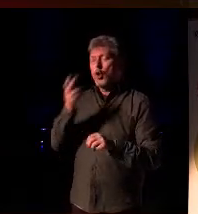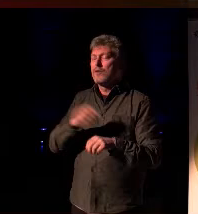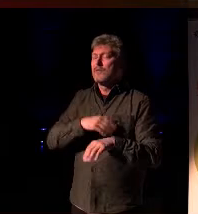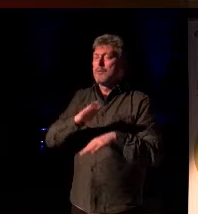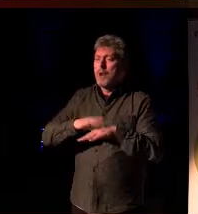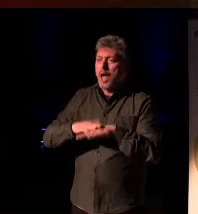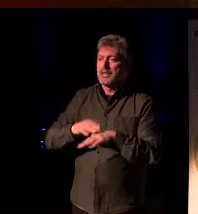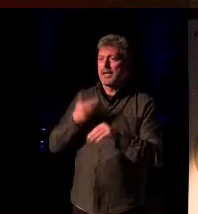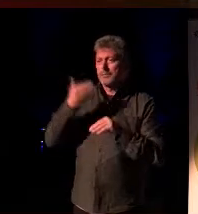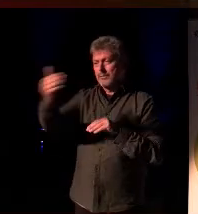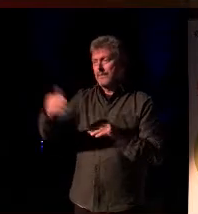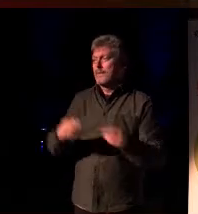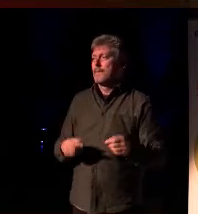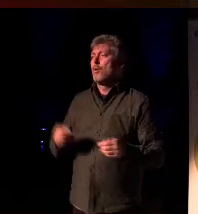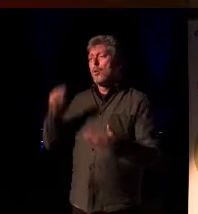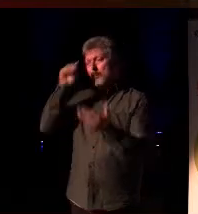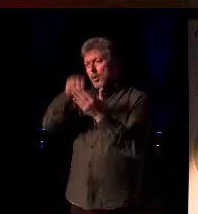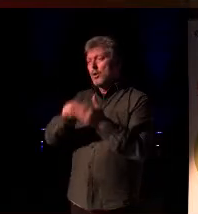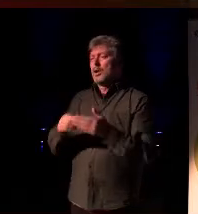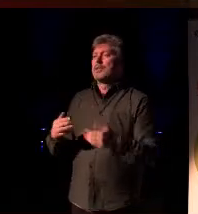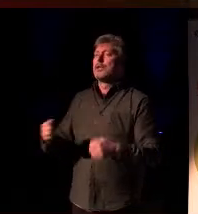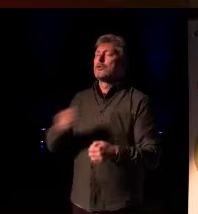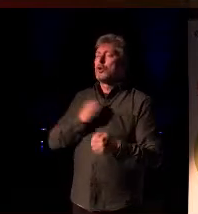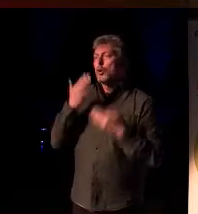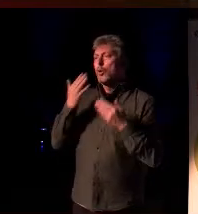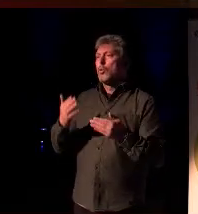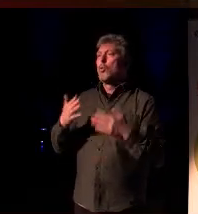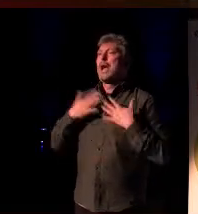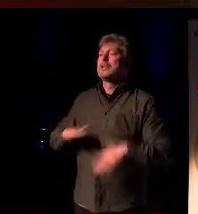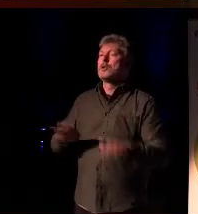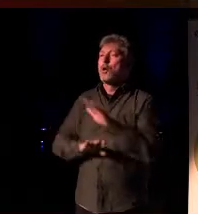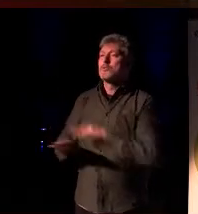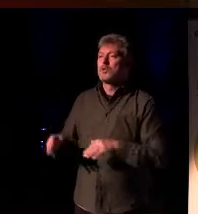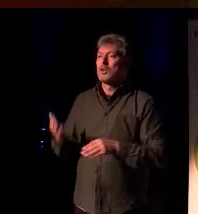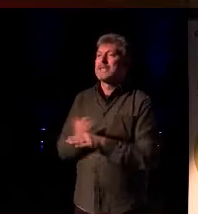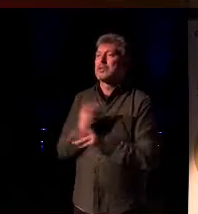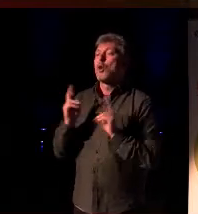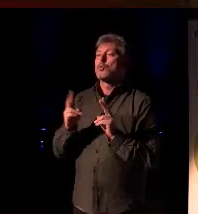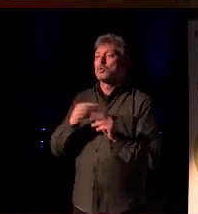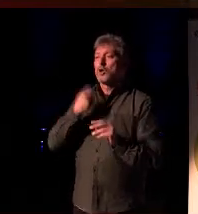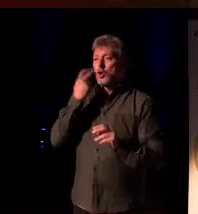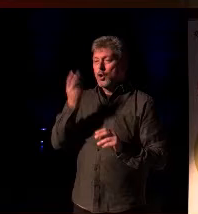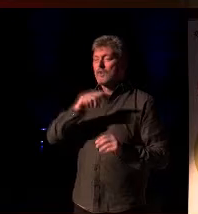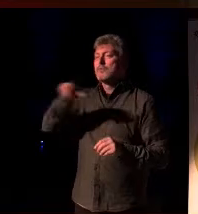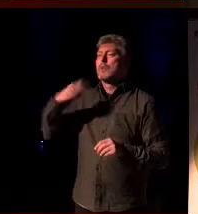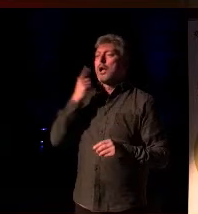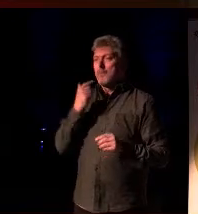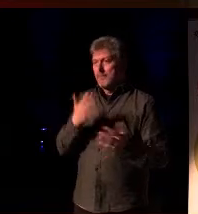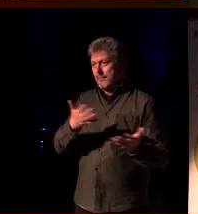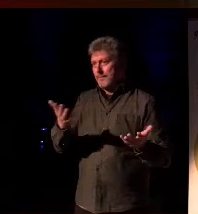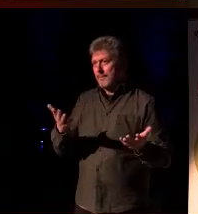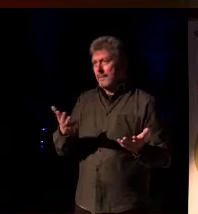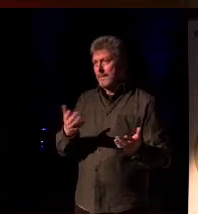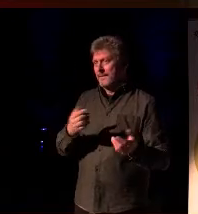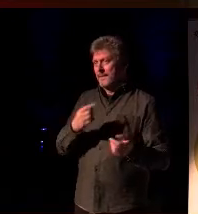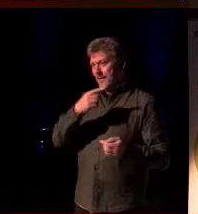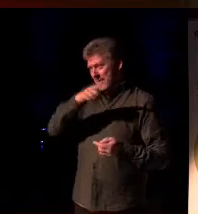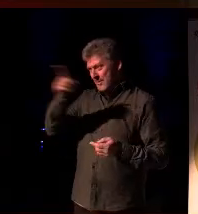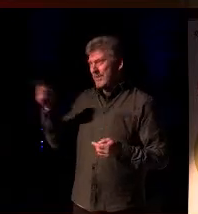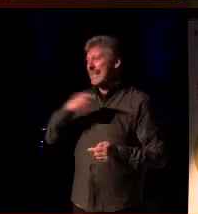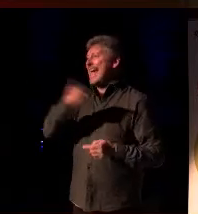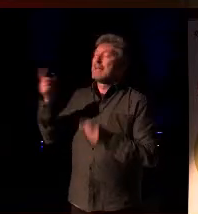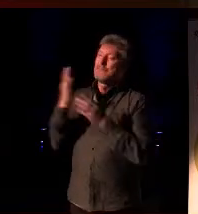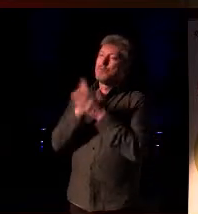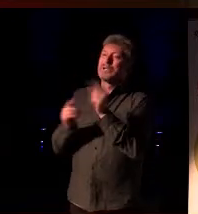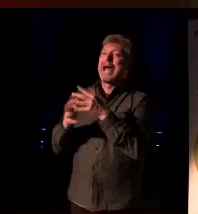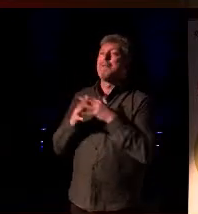god helse- og omsorgstjeneste også i alderdommen. Min oppfordring til dere, og jeg tror at dere er på en måte menigheten her, men vi må